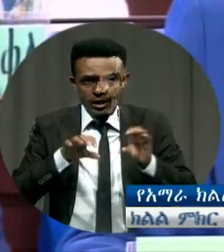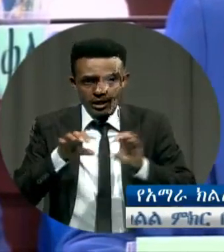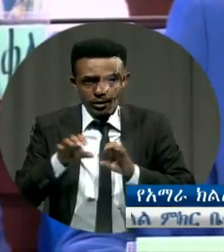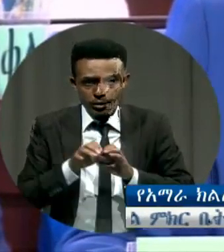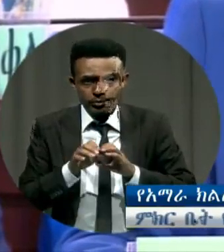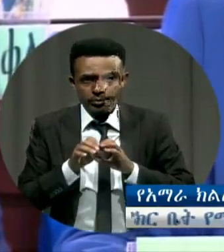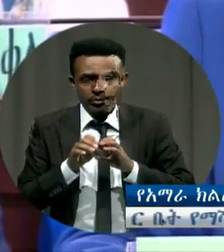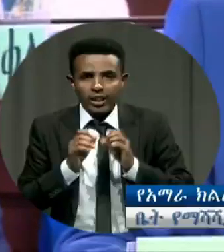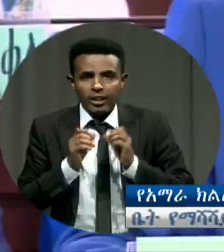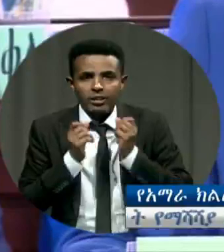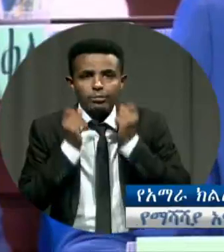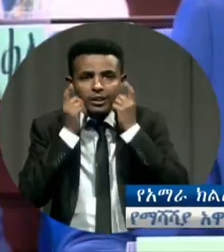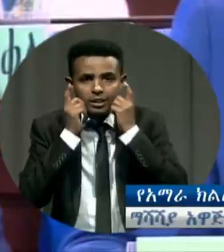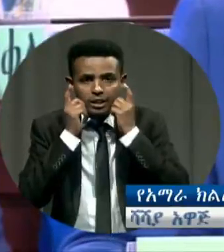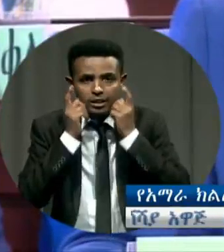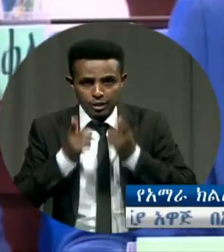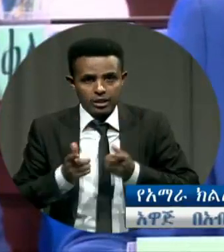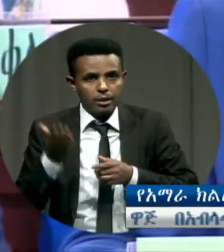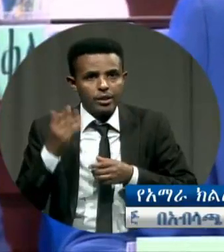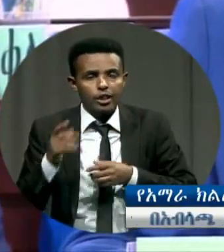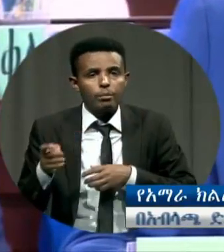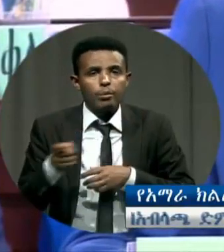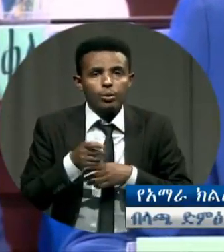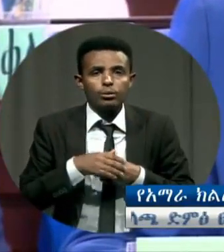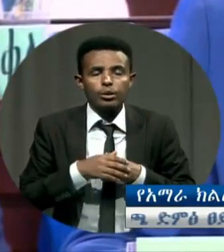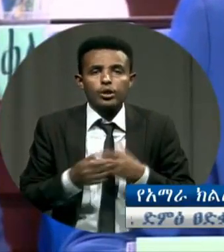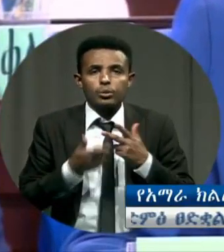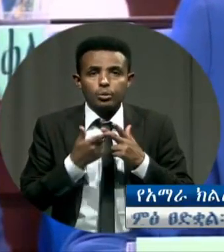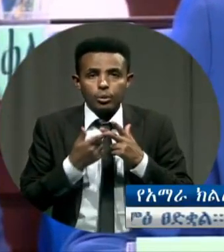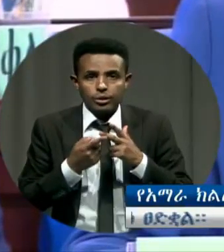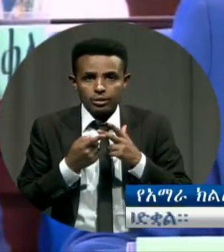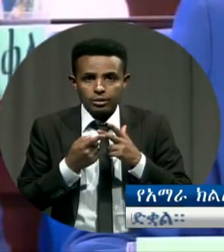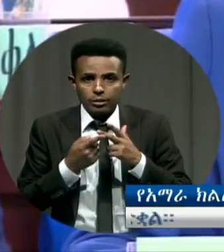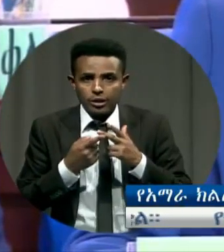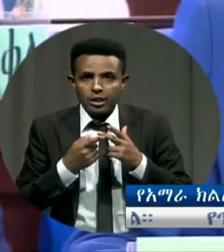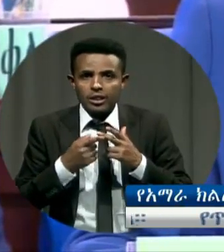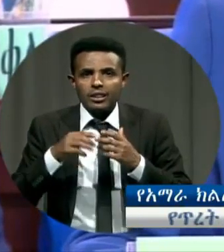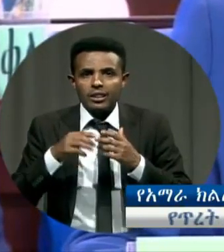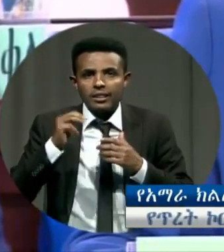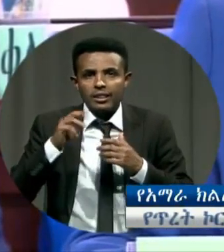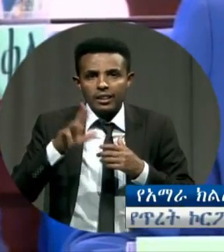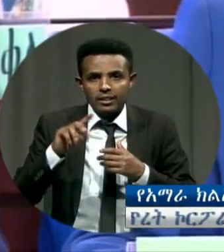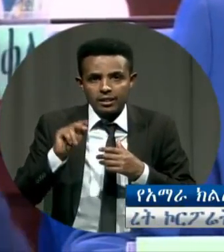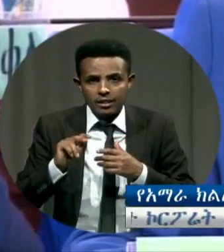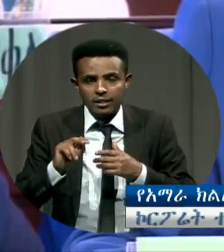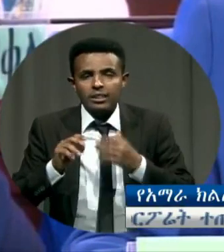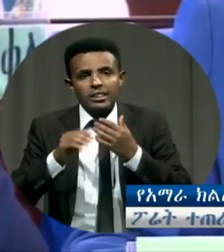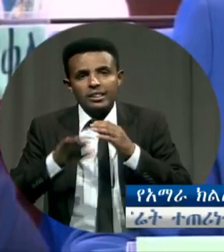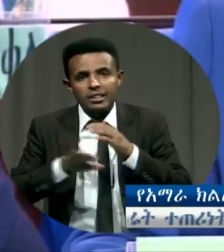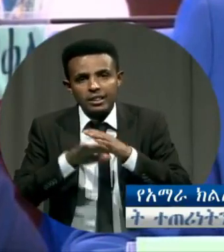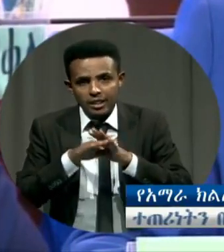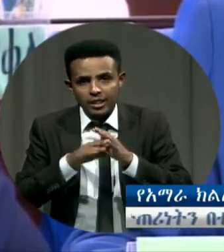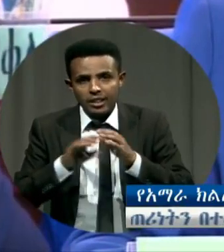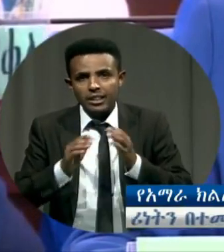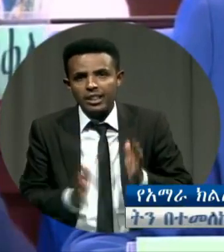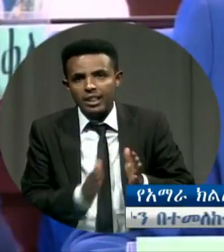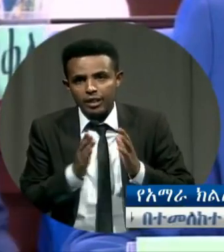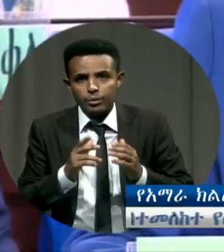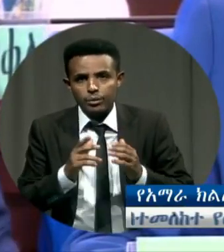በንቃት የነበረ ስለመሆኑ፣ ሶስት የጥረት ስር የተደራጁ ኩባንያዎች የግል ባለሀብት